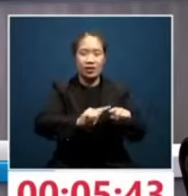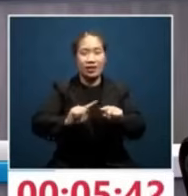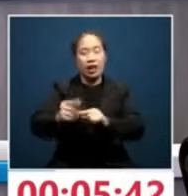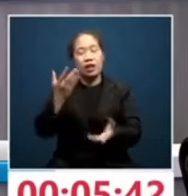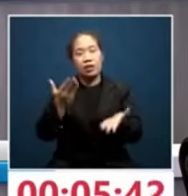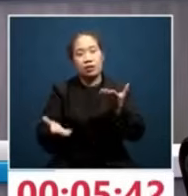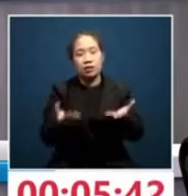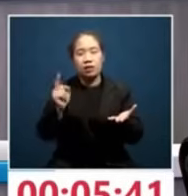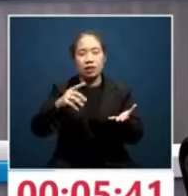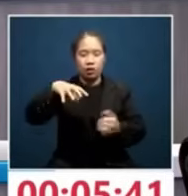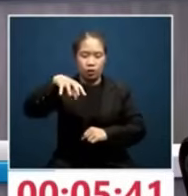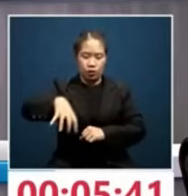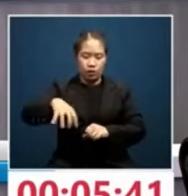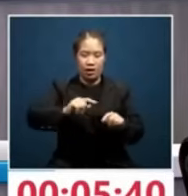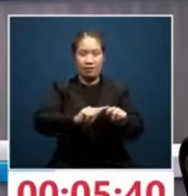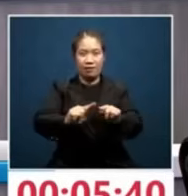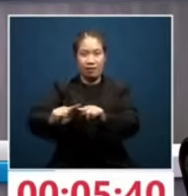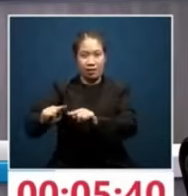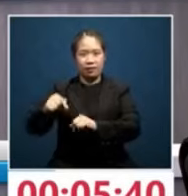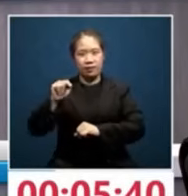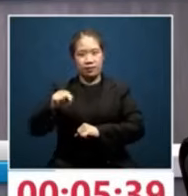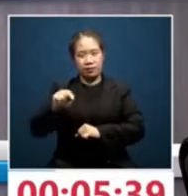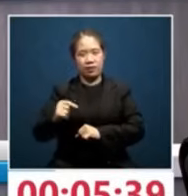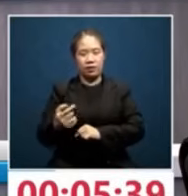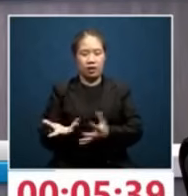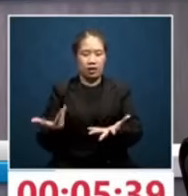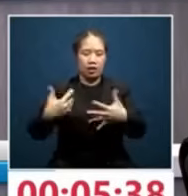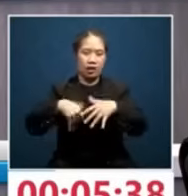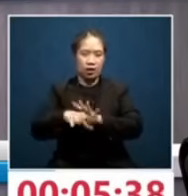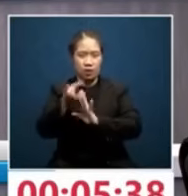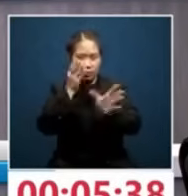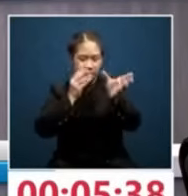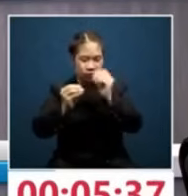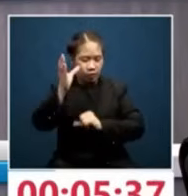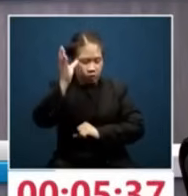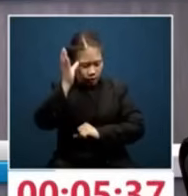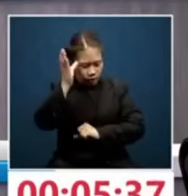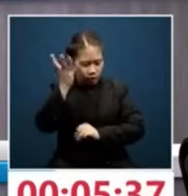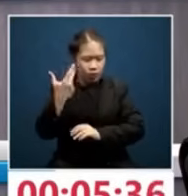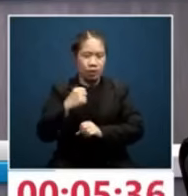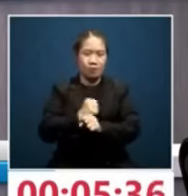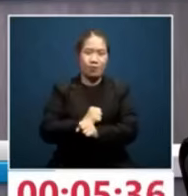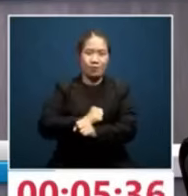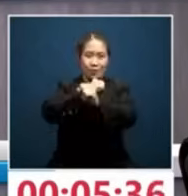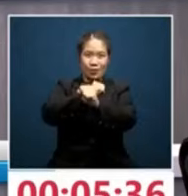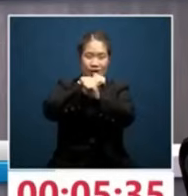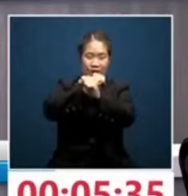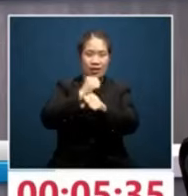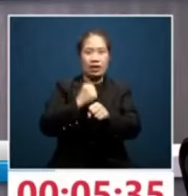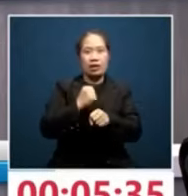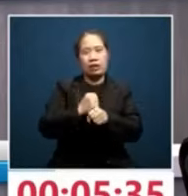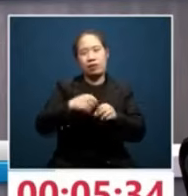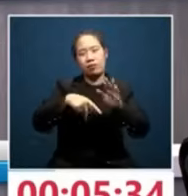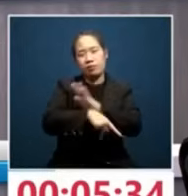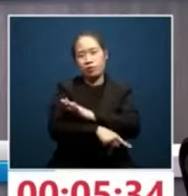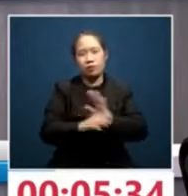นะครับอย ่ างผมยกตัวอย่างของอควาเรียมนะครับปล่อยสังนะครับซึ่งทิ้งงานไปแล้ว15ปี คร ับ